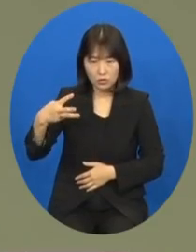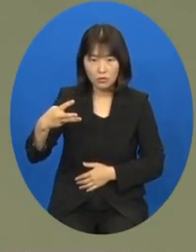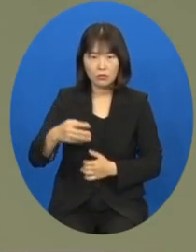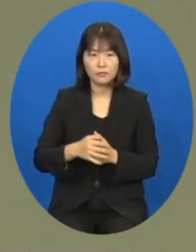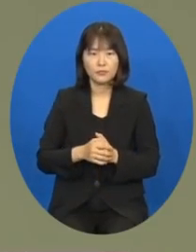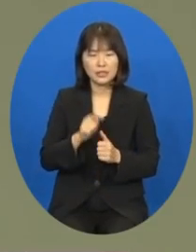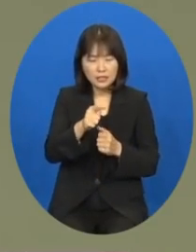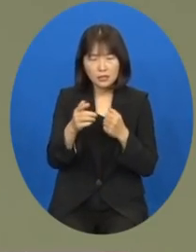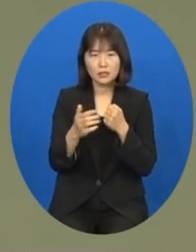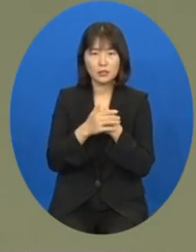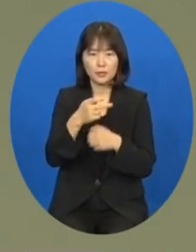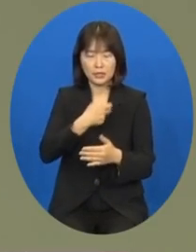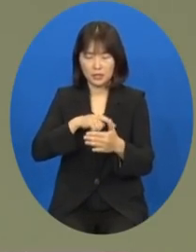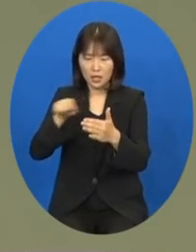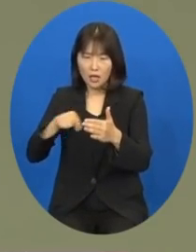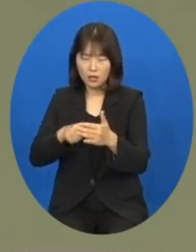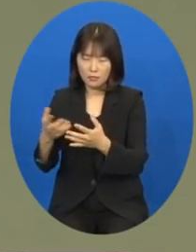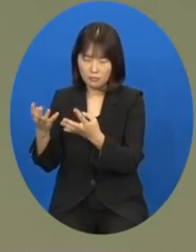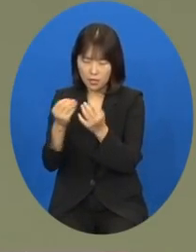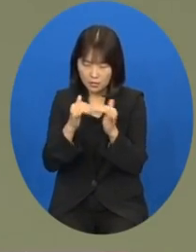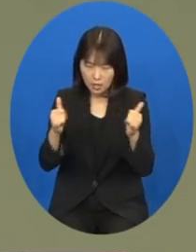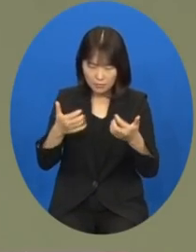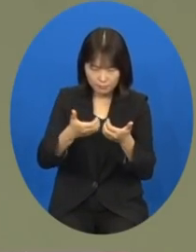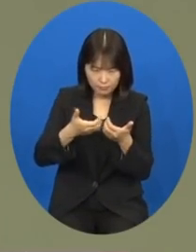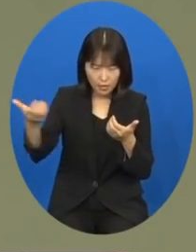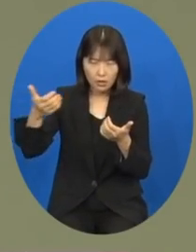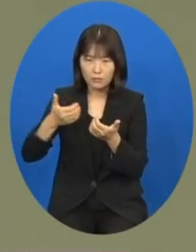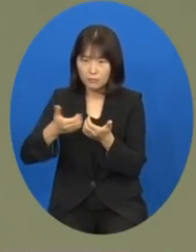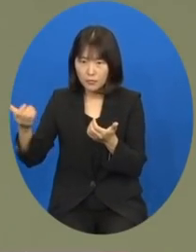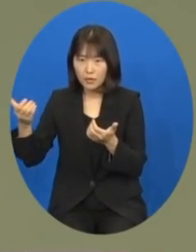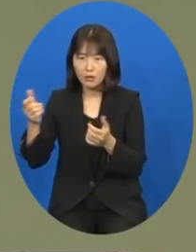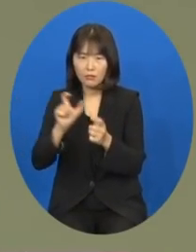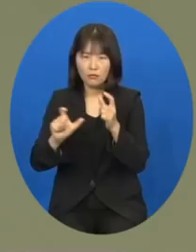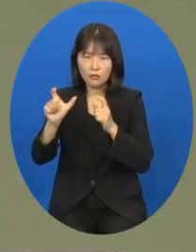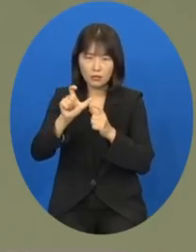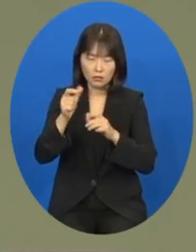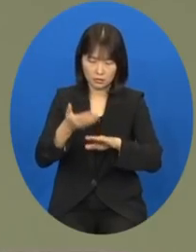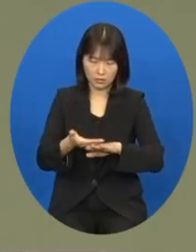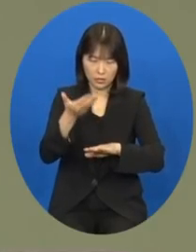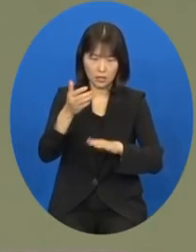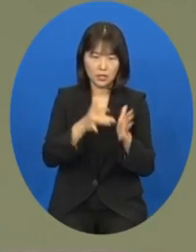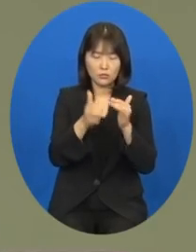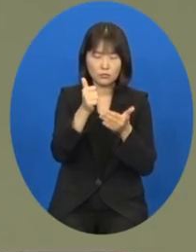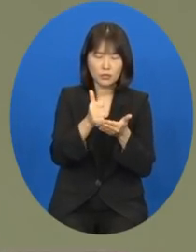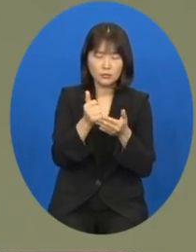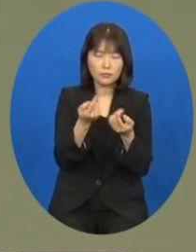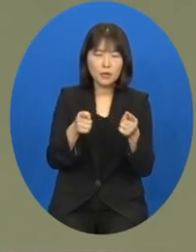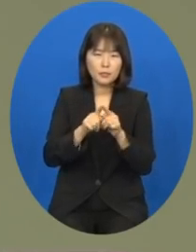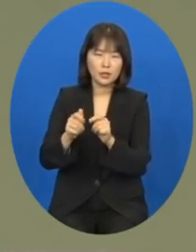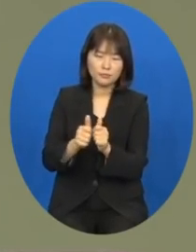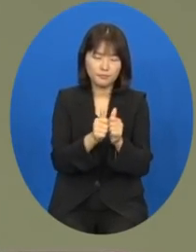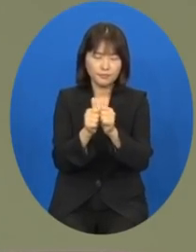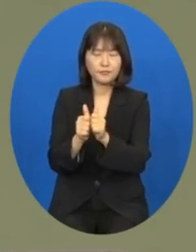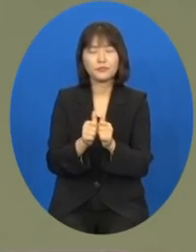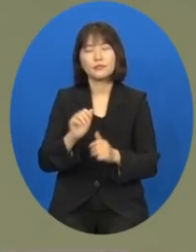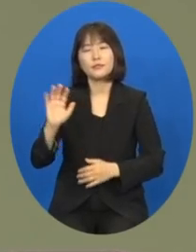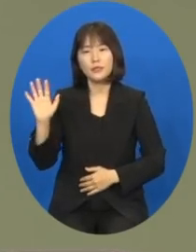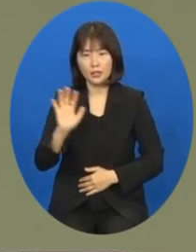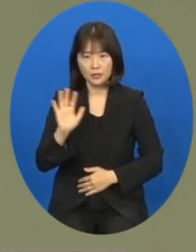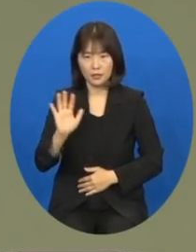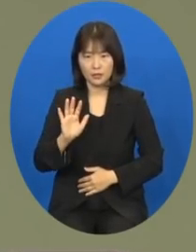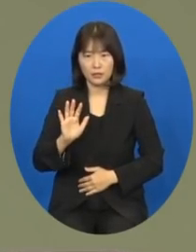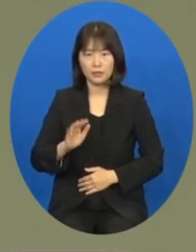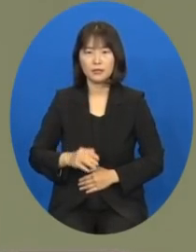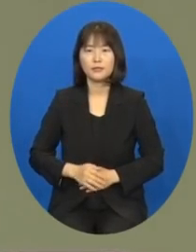제자 가운데서 많은 사람이 떠나갔고 더 일상 그와 함께 예수님과 함께 다니지 않았다